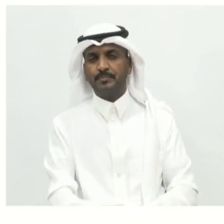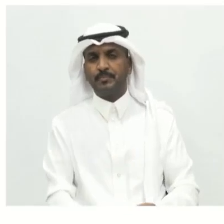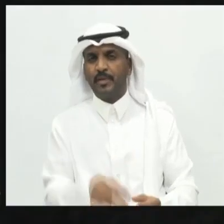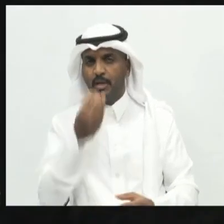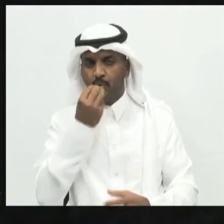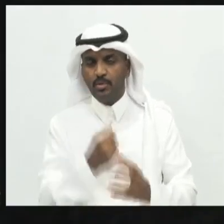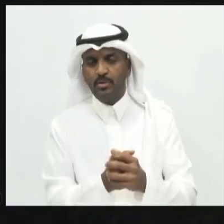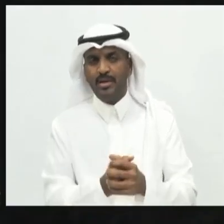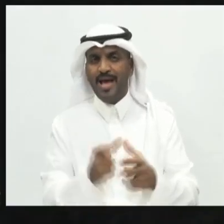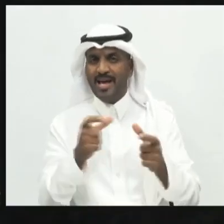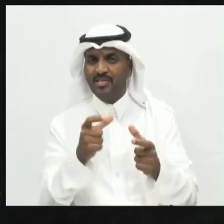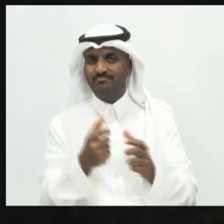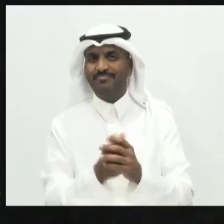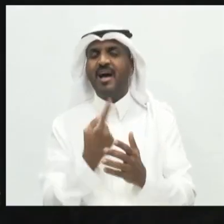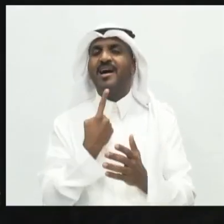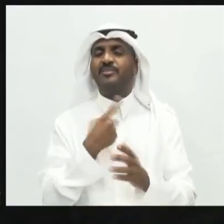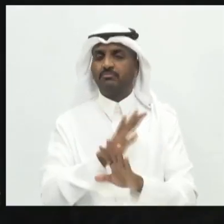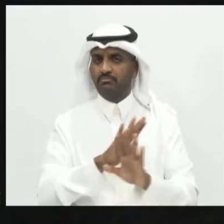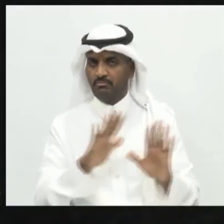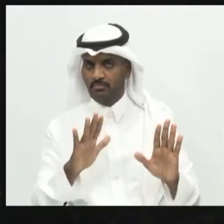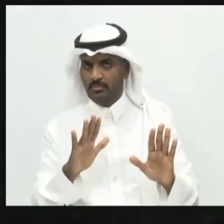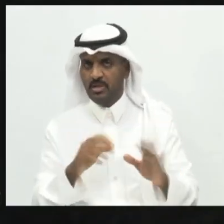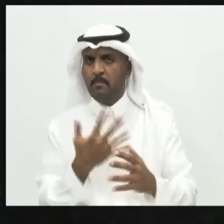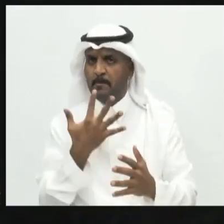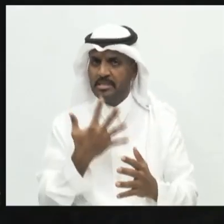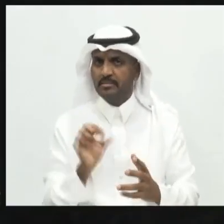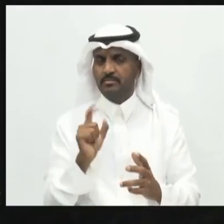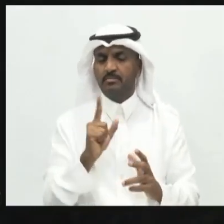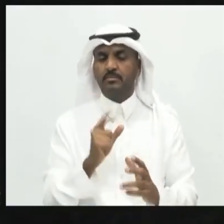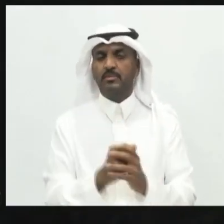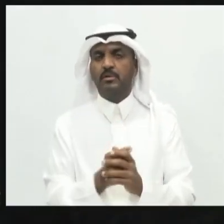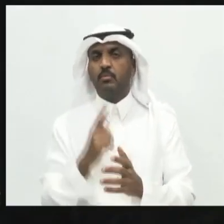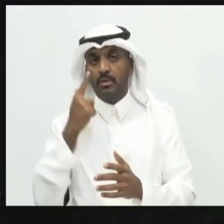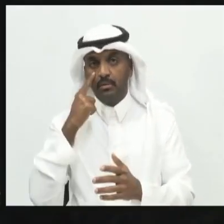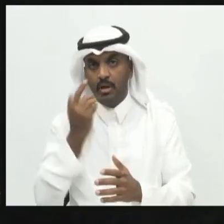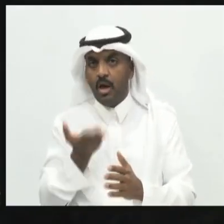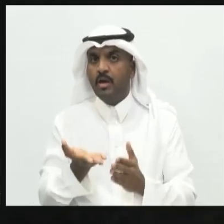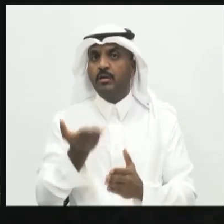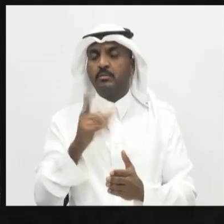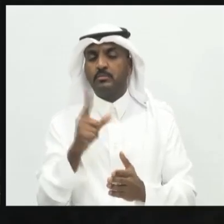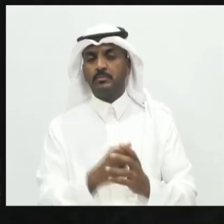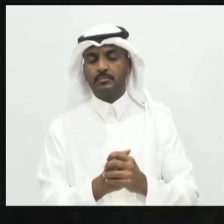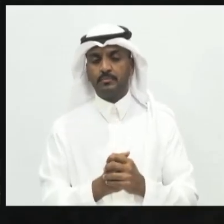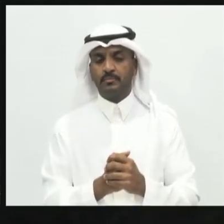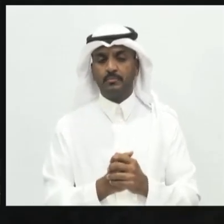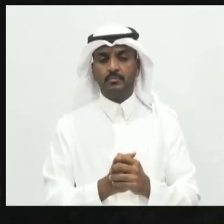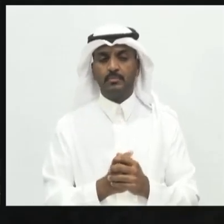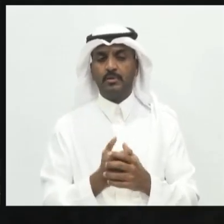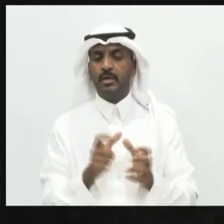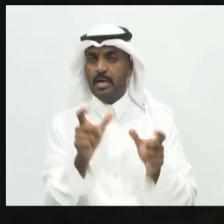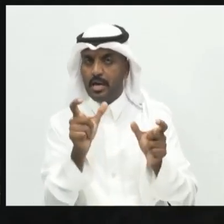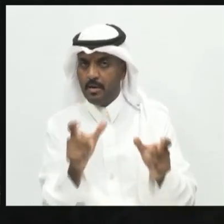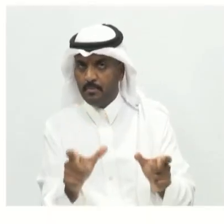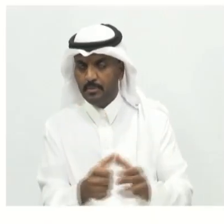ياكل بقدر حاجته بالقدر اليسير الذي يبقيه على قيد الحياه بالقدر اليسير الذي يامن معه